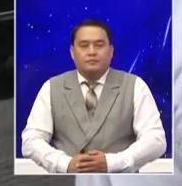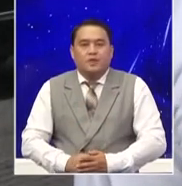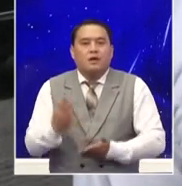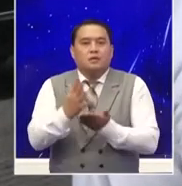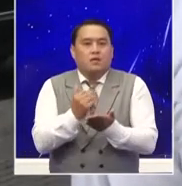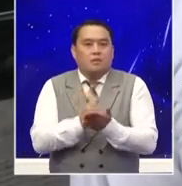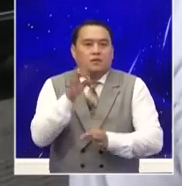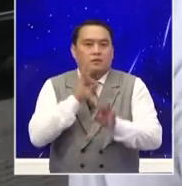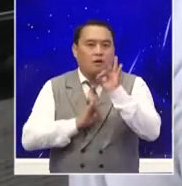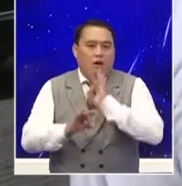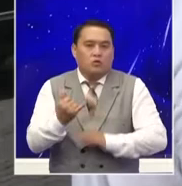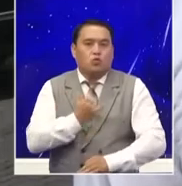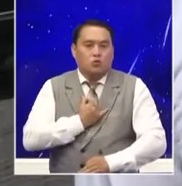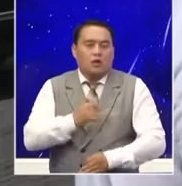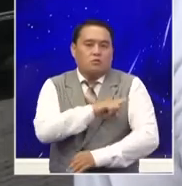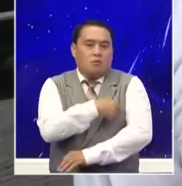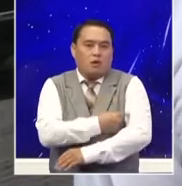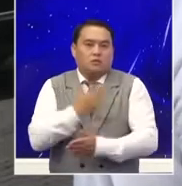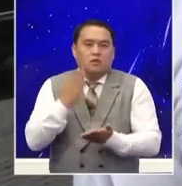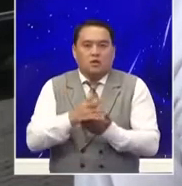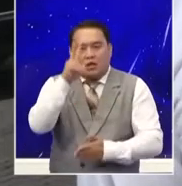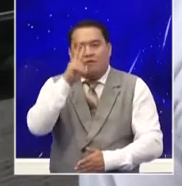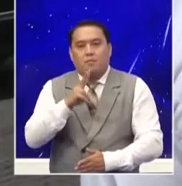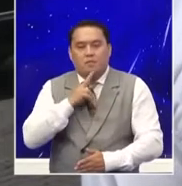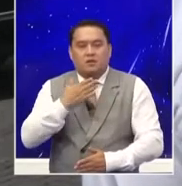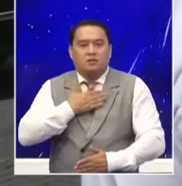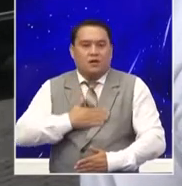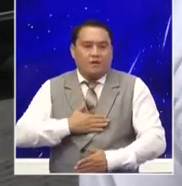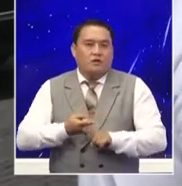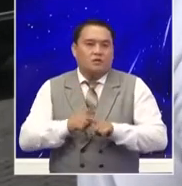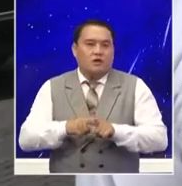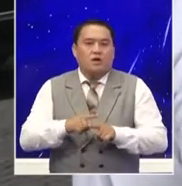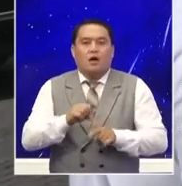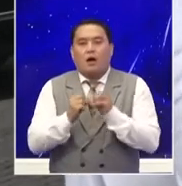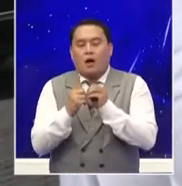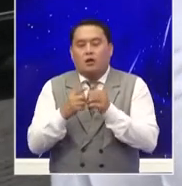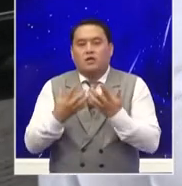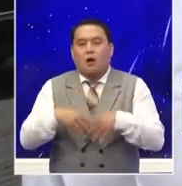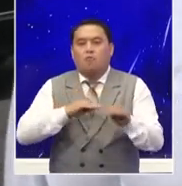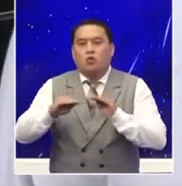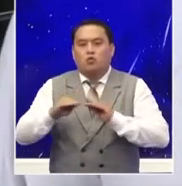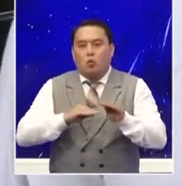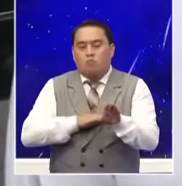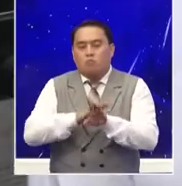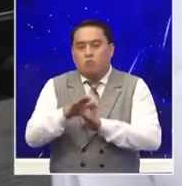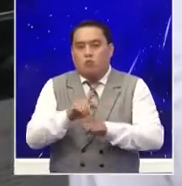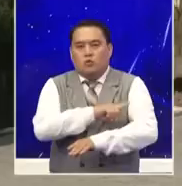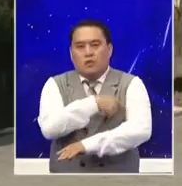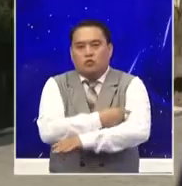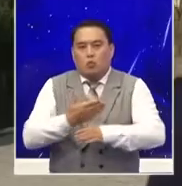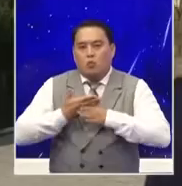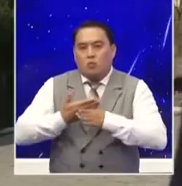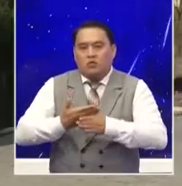Запаса лекарств и медикаментов в нашей больнице хватит на 2 месяца. Имеется 11 аппаратов ИВЛ. Мы можем полноценно оказывать медицинскую